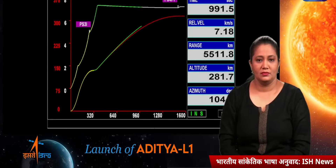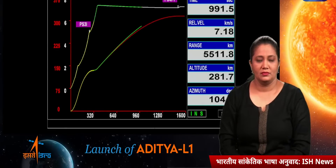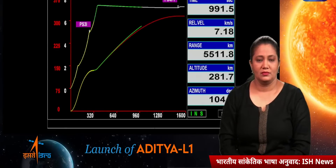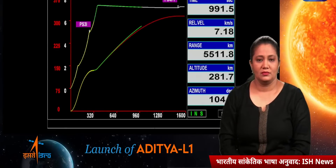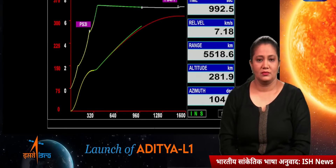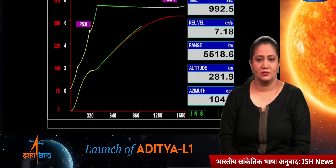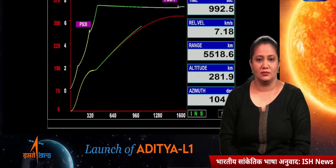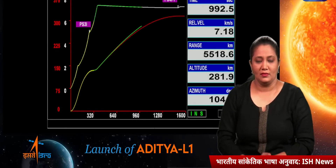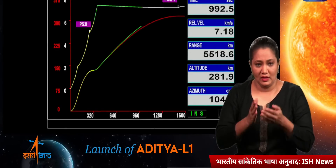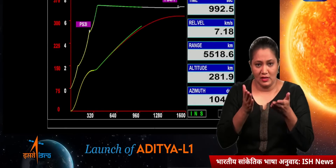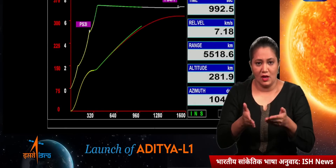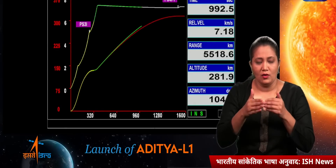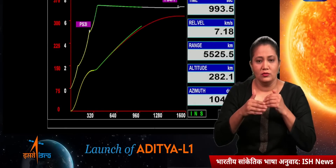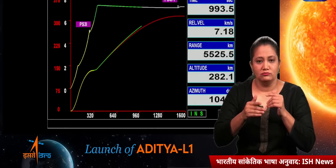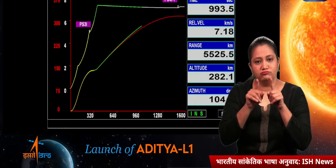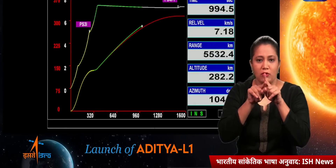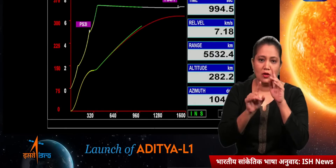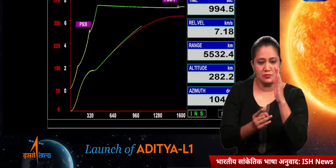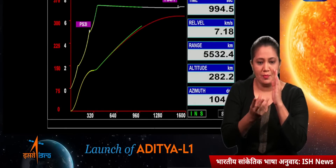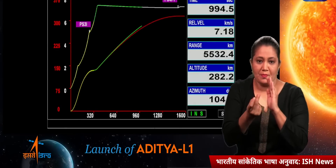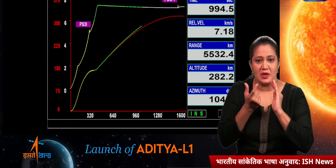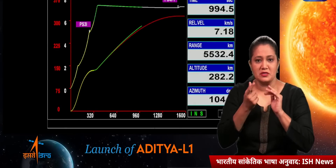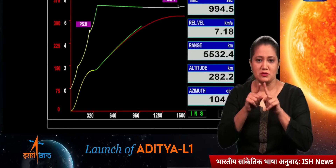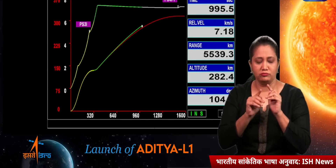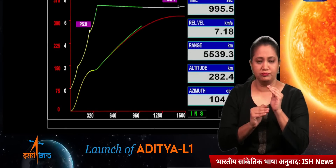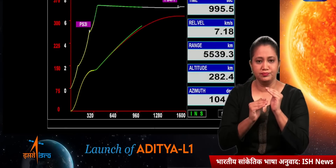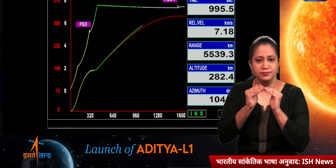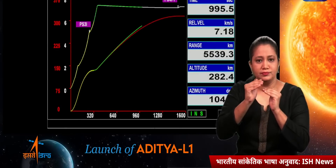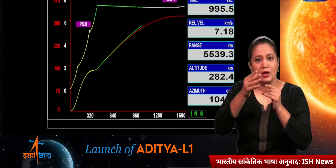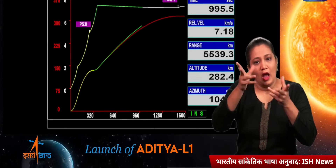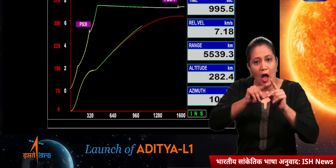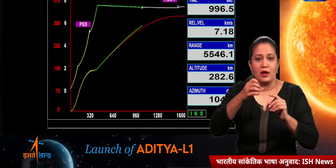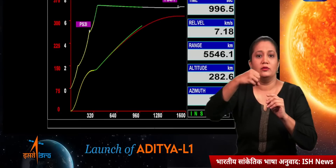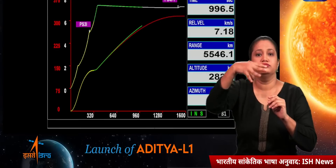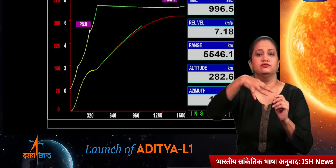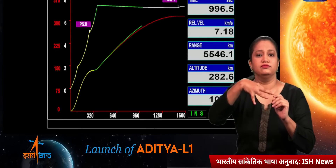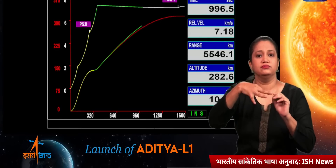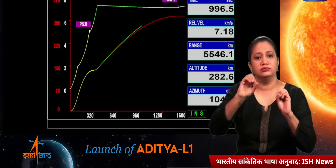अब यह उचित अभिवृद्धि प्राप्त कर पुनः प्रज्वलित किया जाएगा।